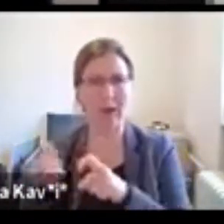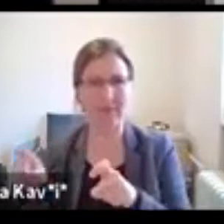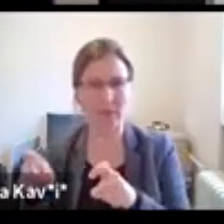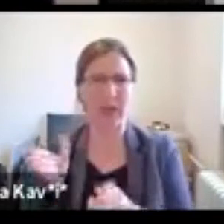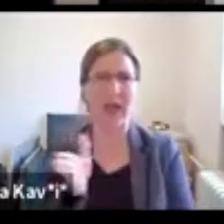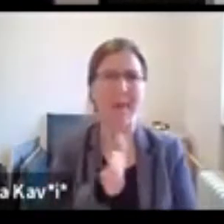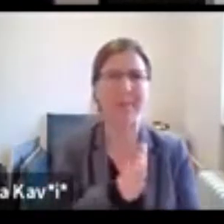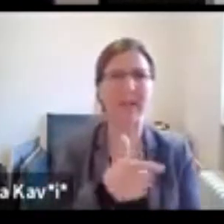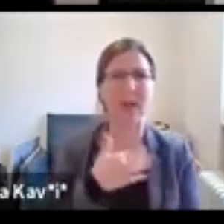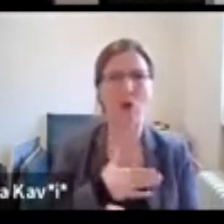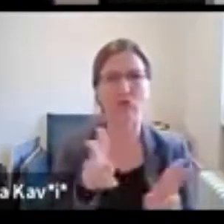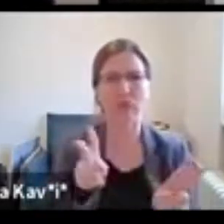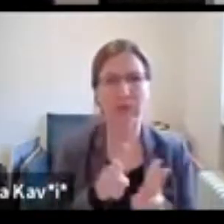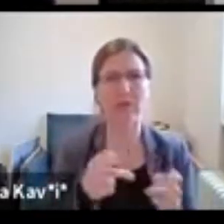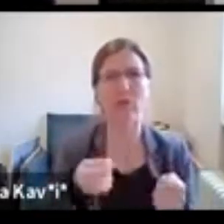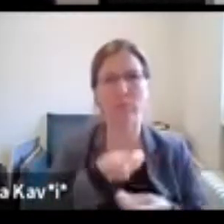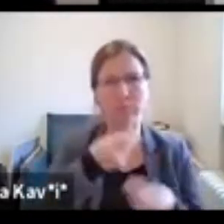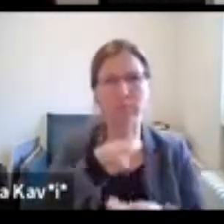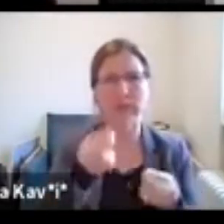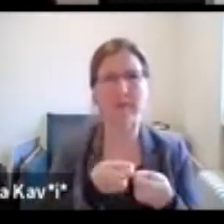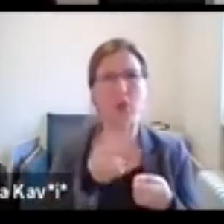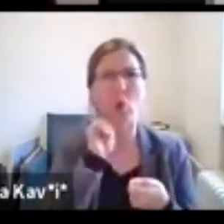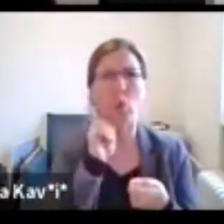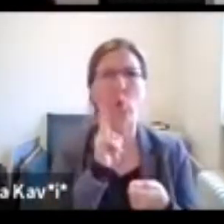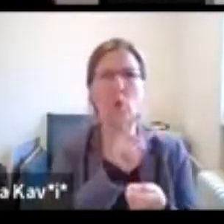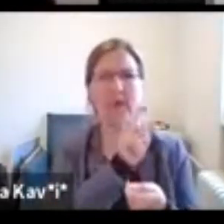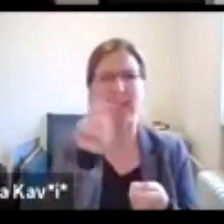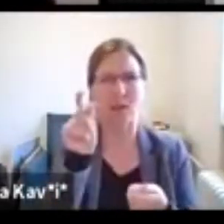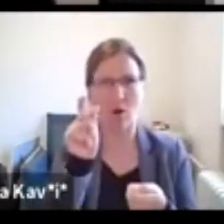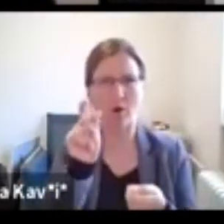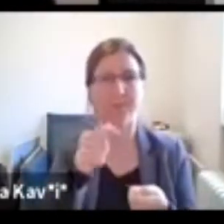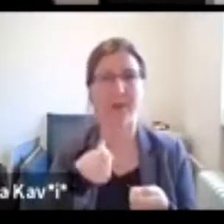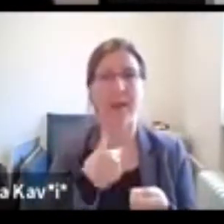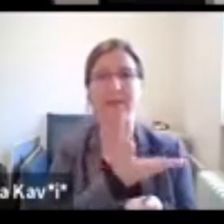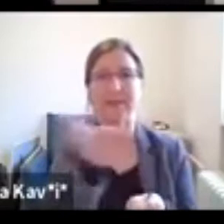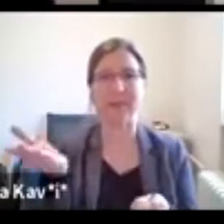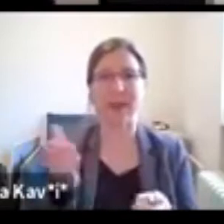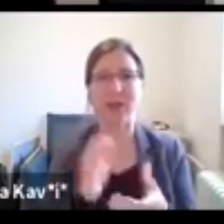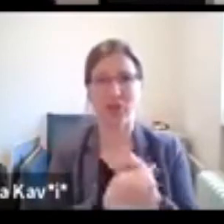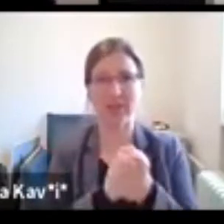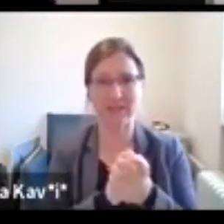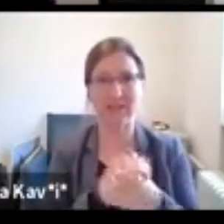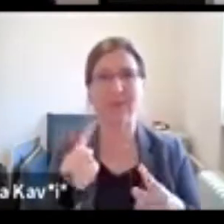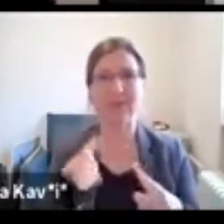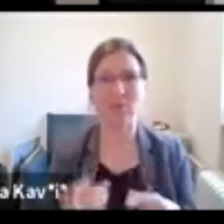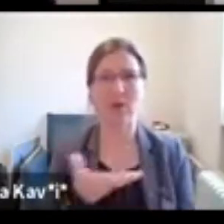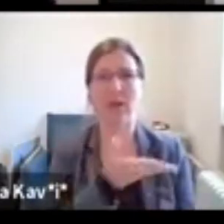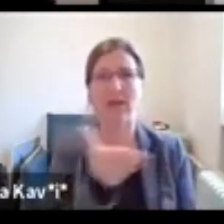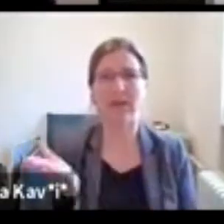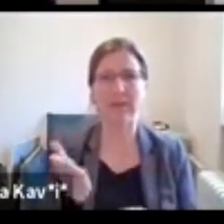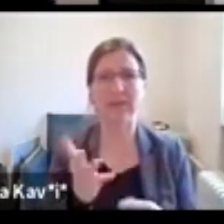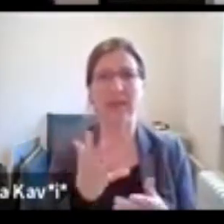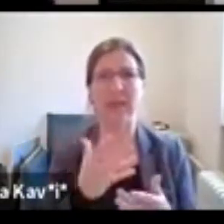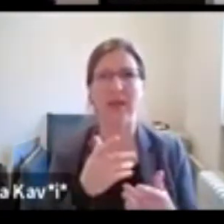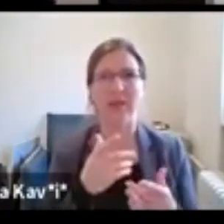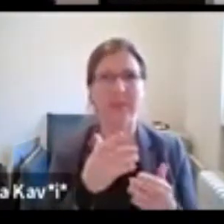malu digresiju u odnosu na Uriho i njegov dan. Dakle, čestitam vam jer ste nadrastli prosječno